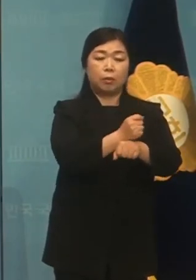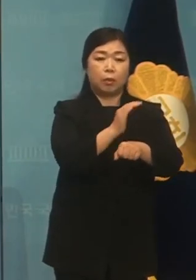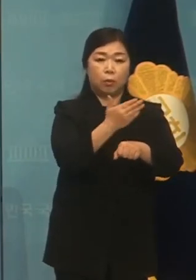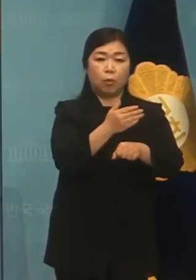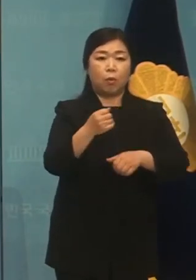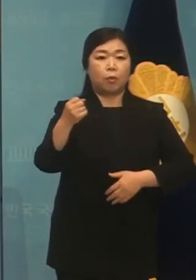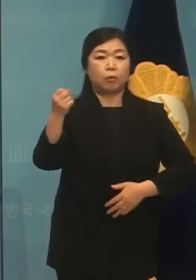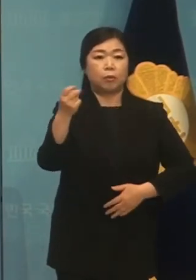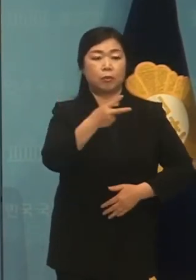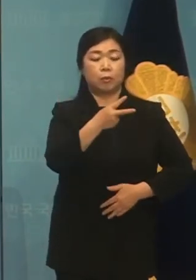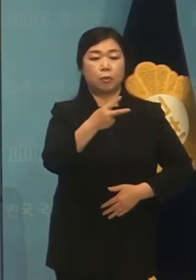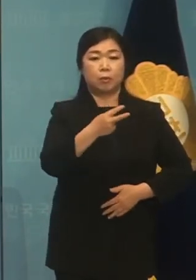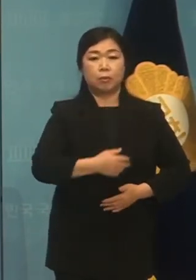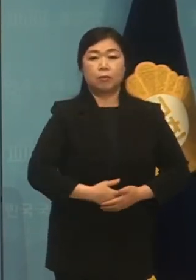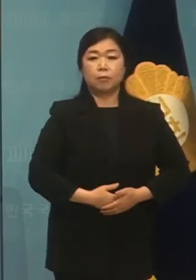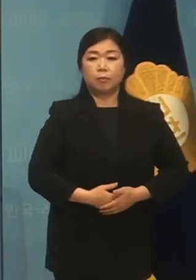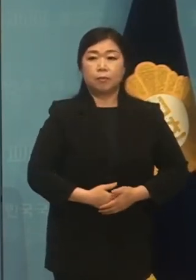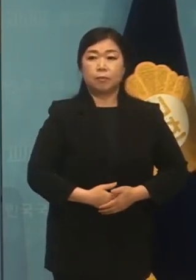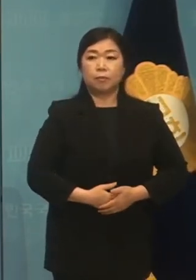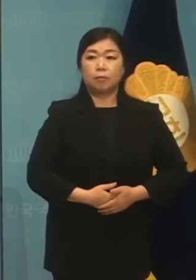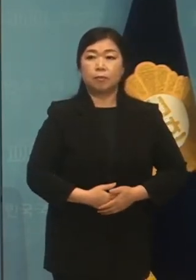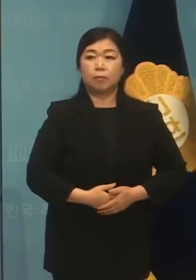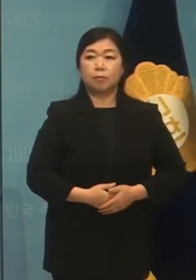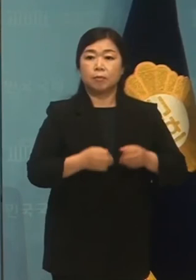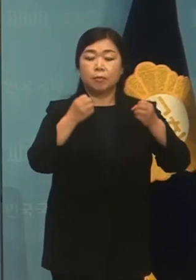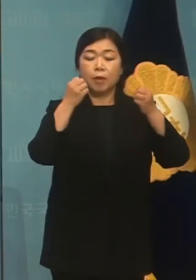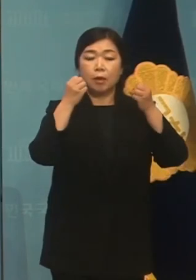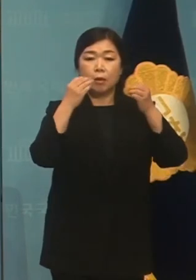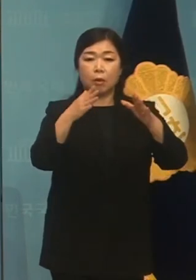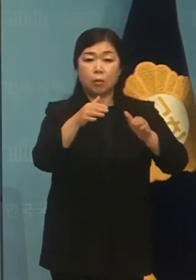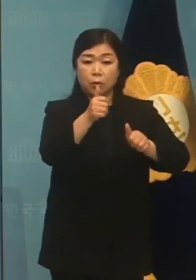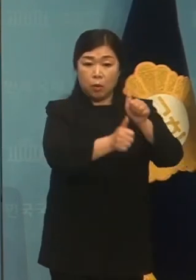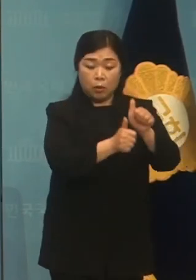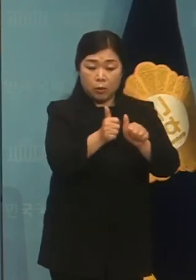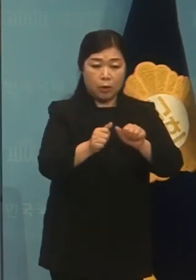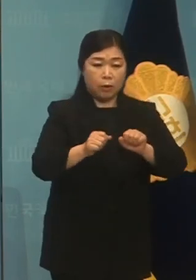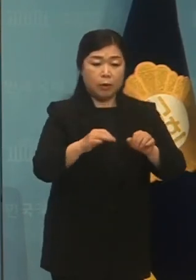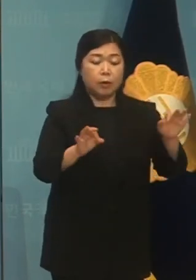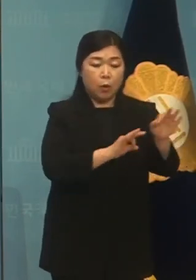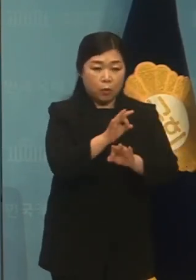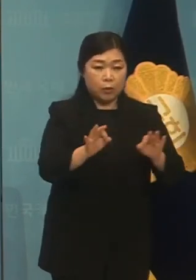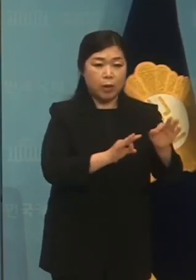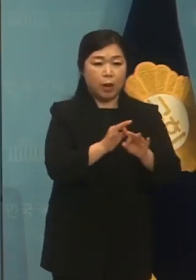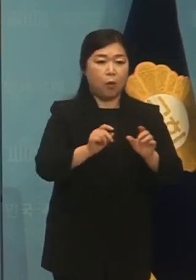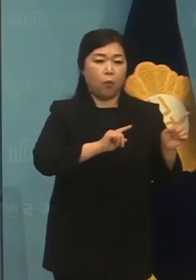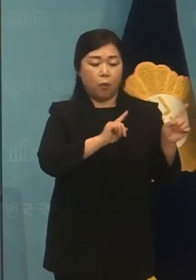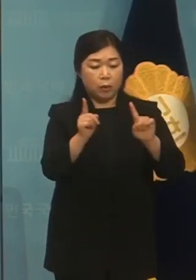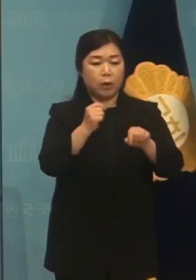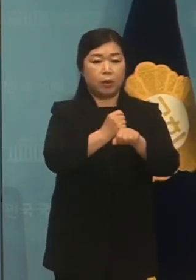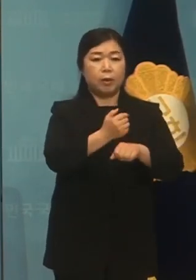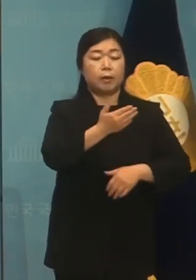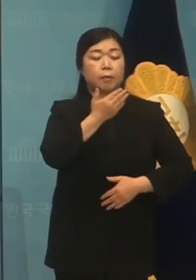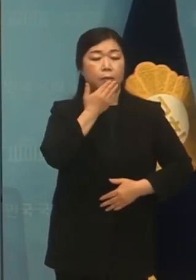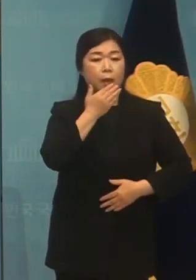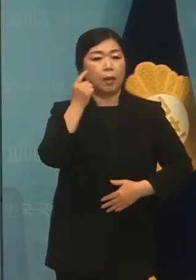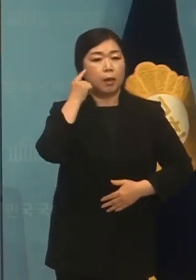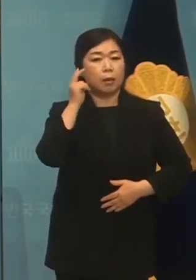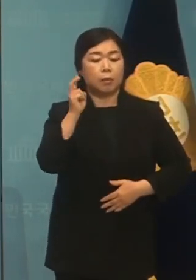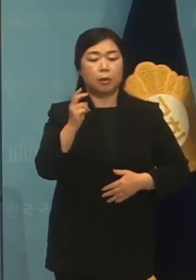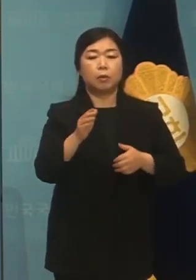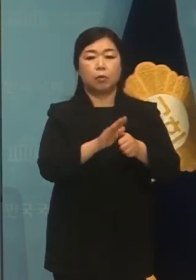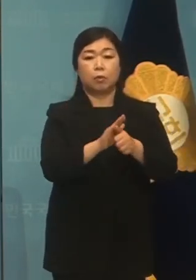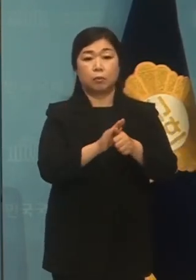또한 그 새로운 경제 활력을 불러일으키는 데도 크게 도움이 될